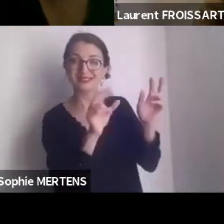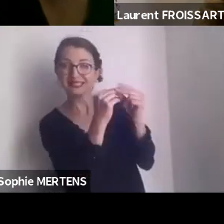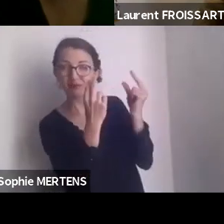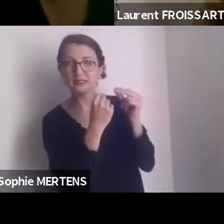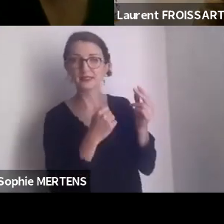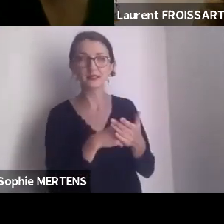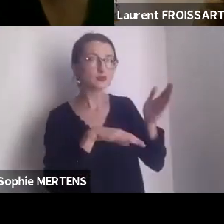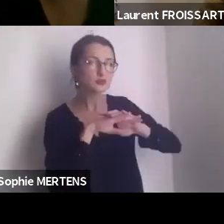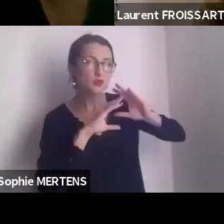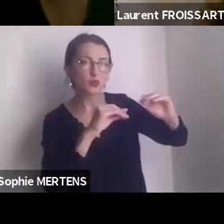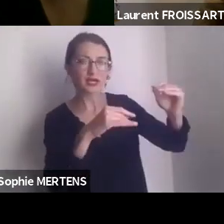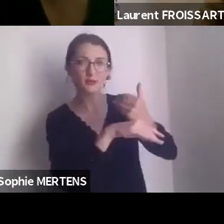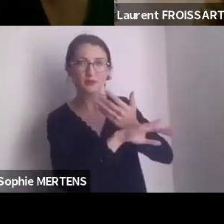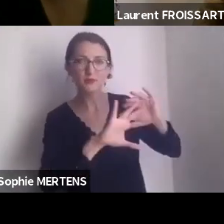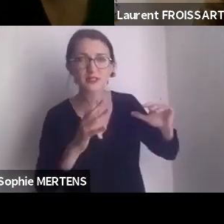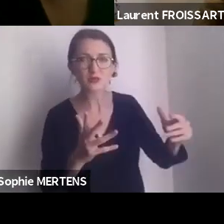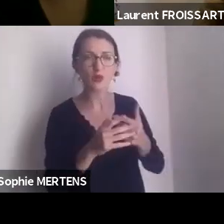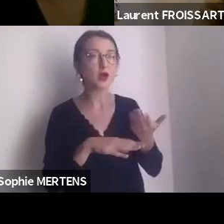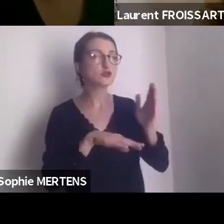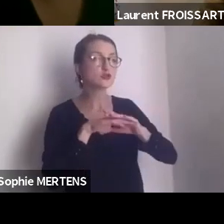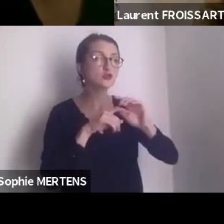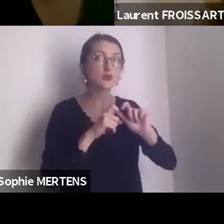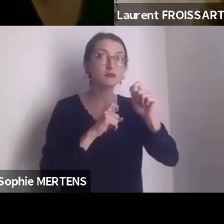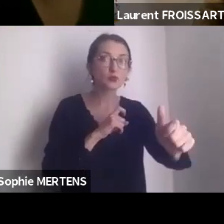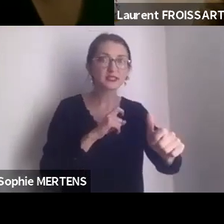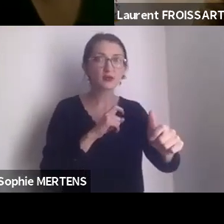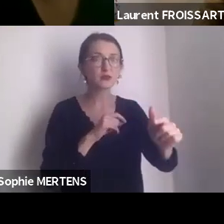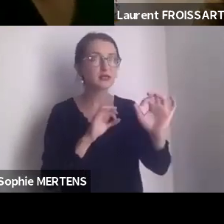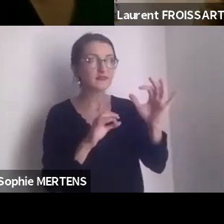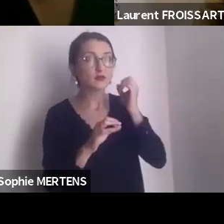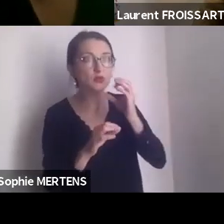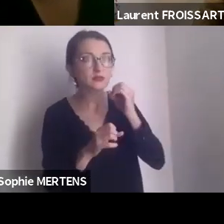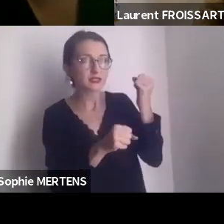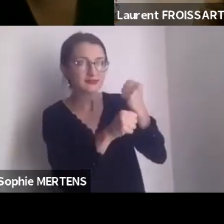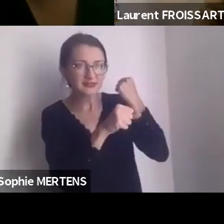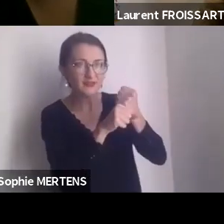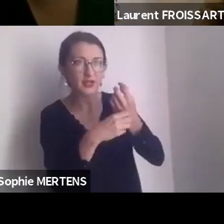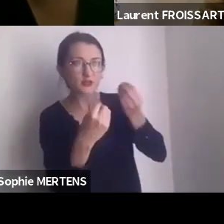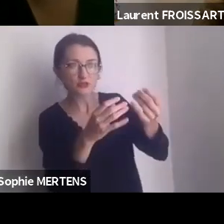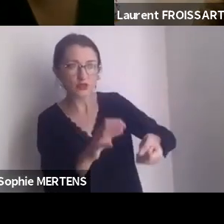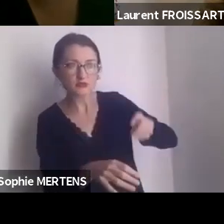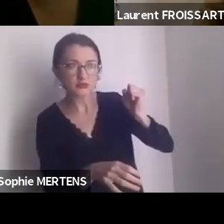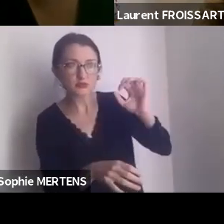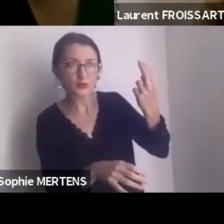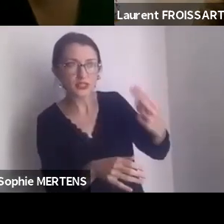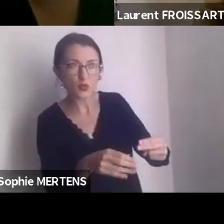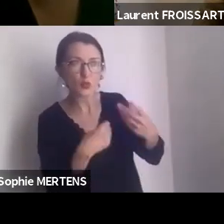traduit, quelles sont les conséquences sur leur travail de tous les jours, ou en tout cas sur leur expérience,